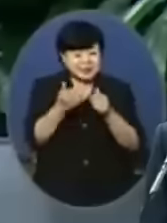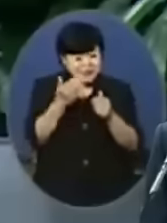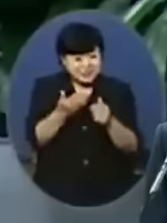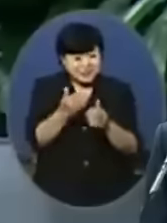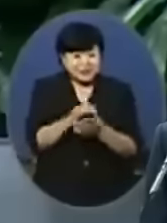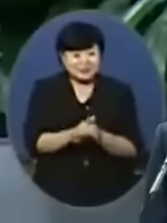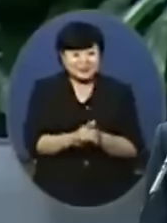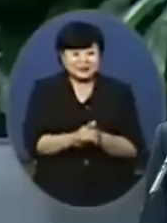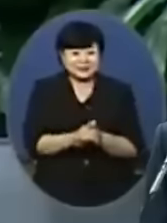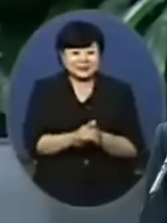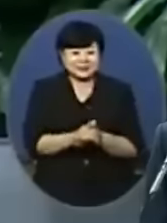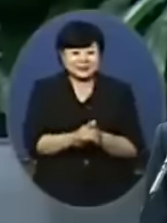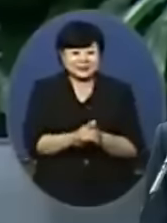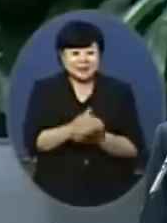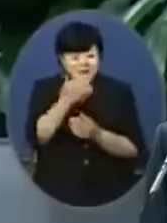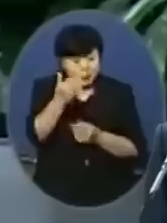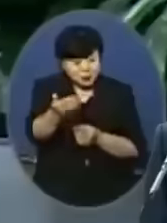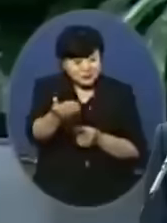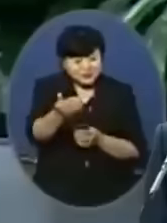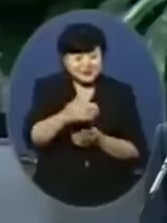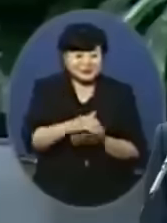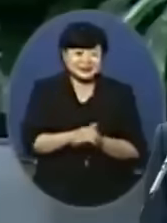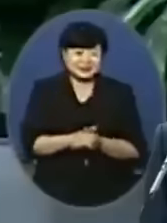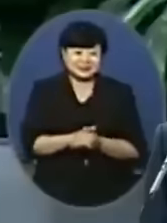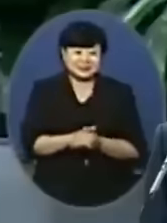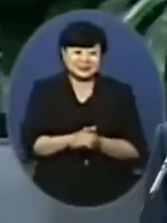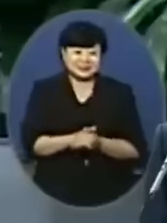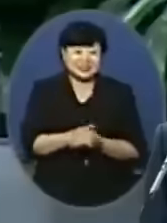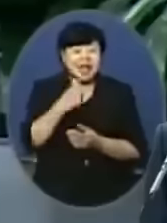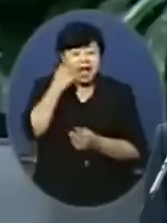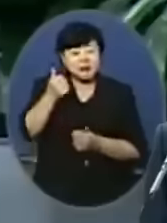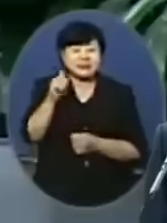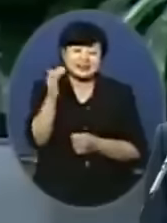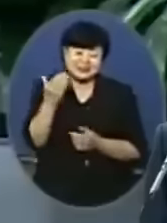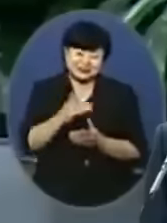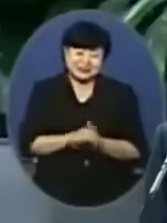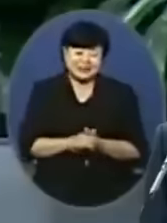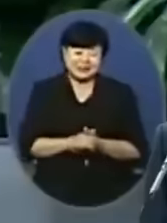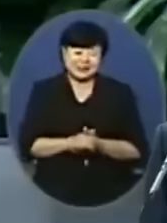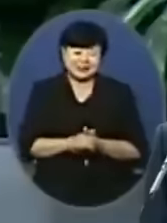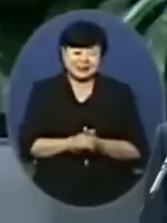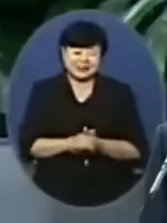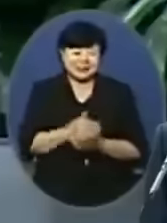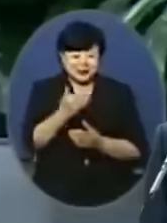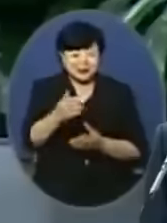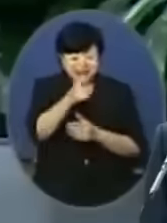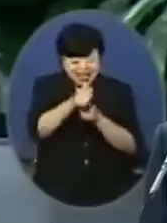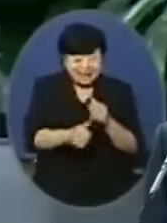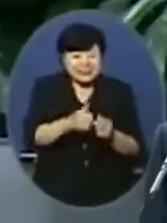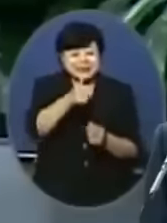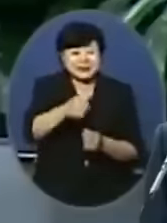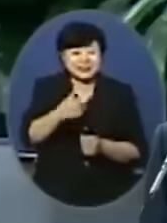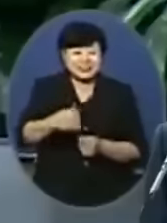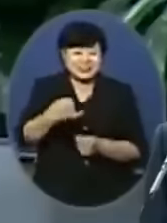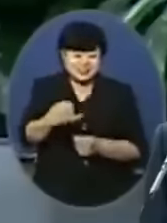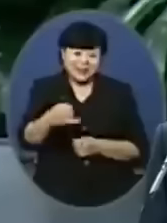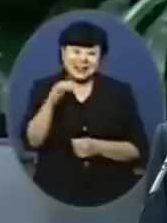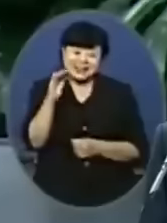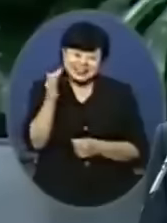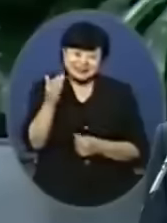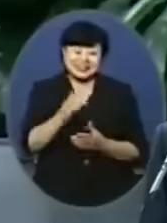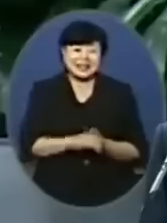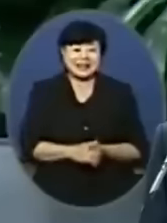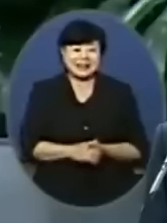하나님은 여러분의 아버지이신 것입니다. 여러분은 하나님의 자녀들인